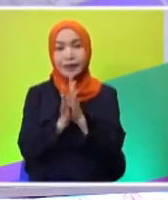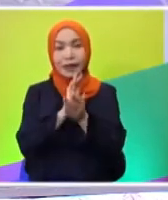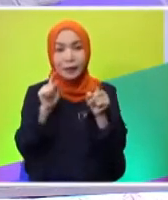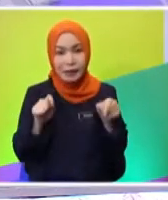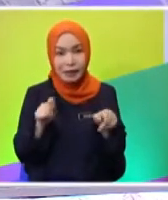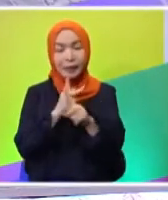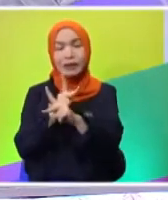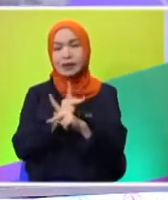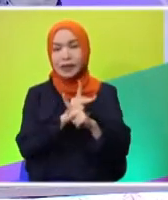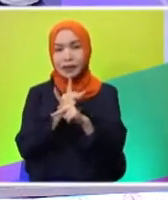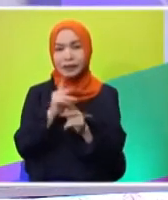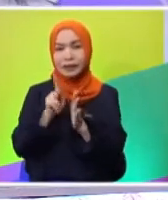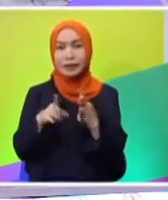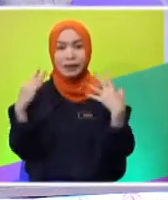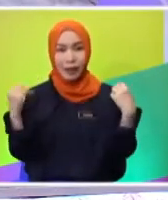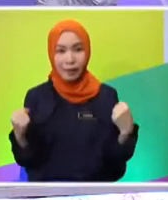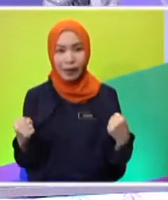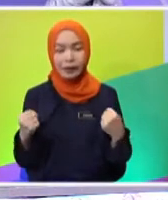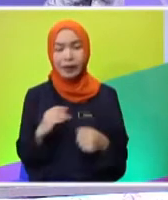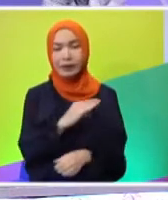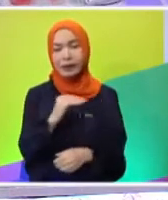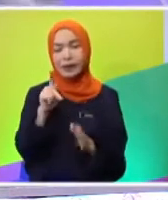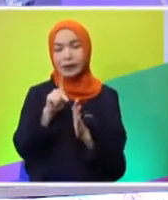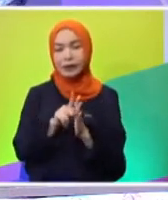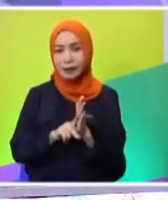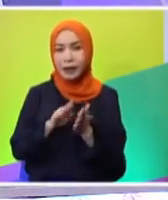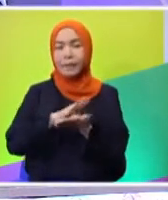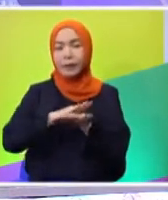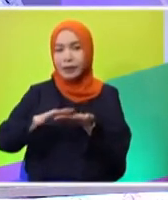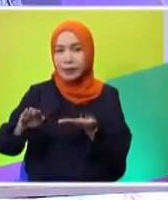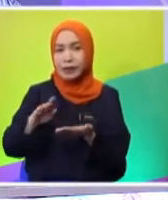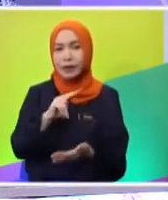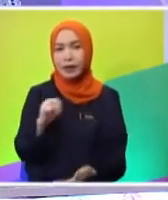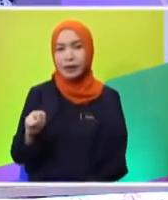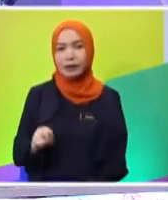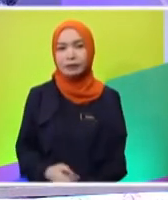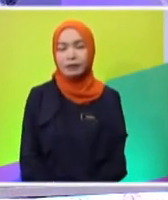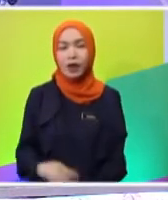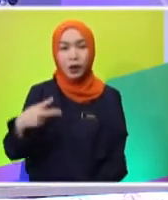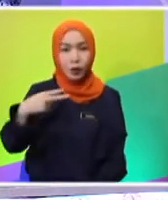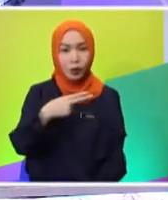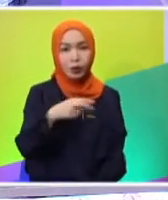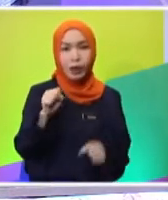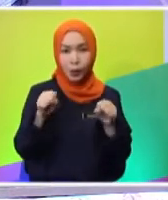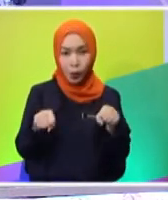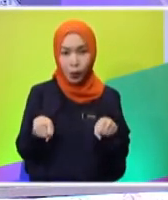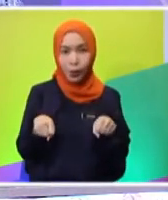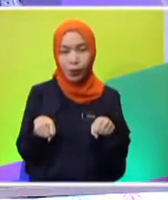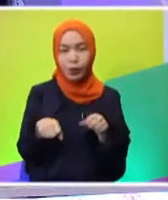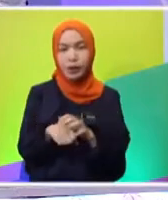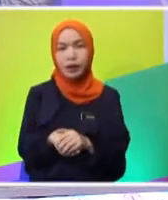kebersihan itu jagalah baik dan lebih penggunaan gunting ah gunting pun boleh jadi bahaya juga